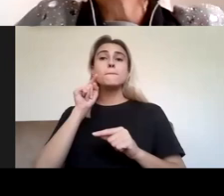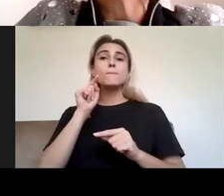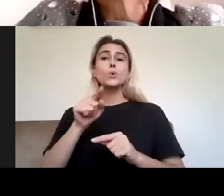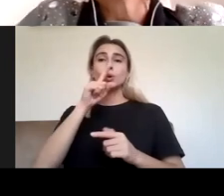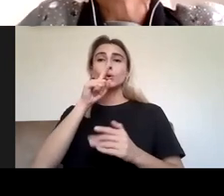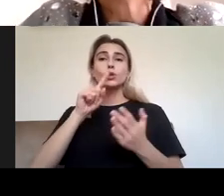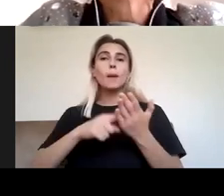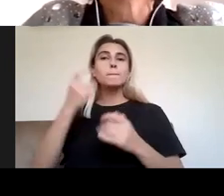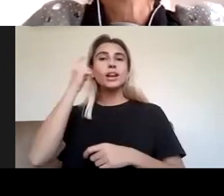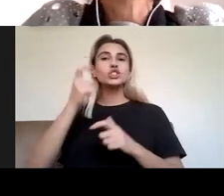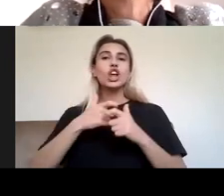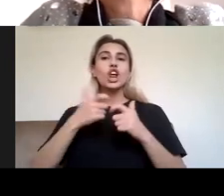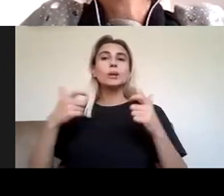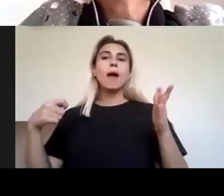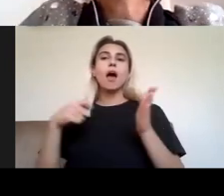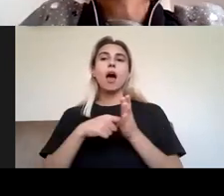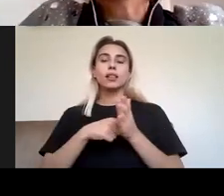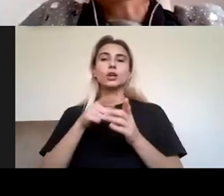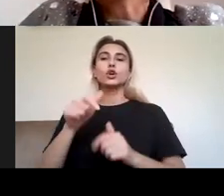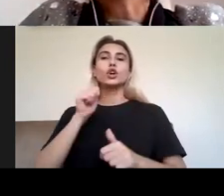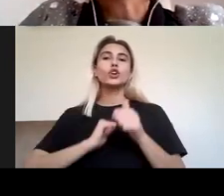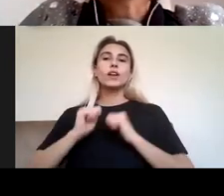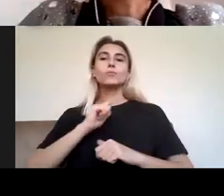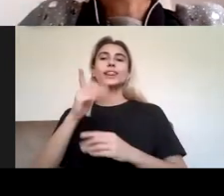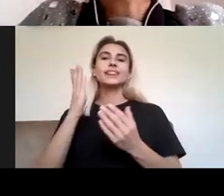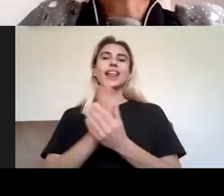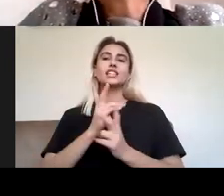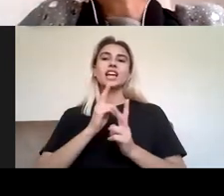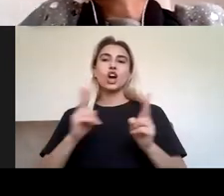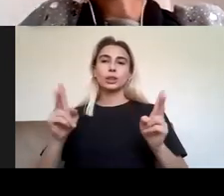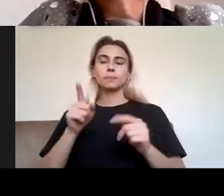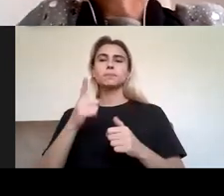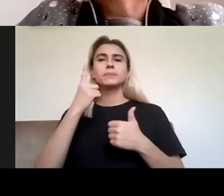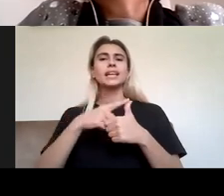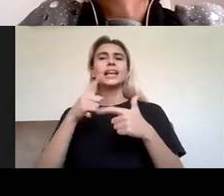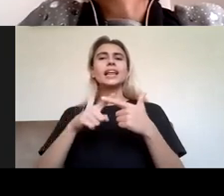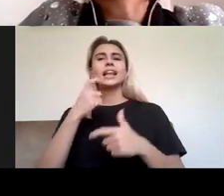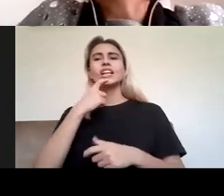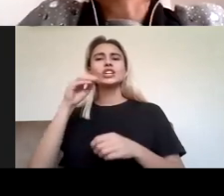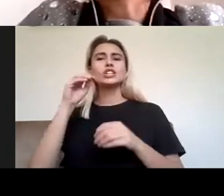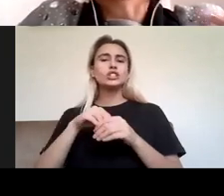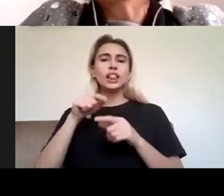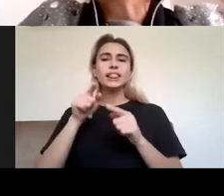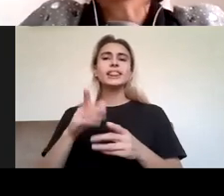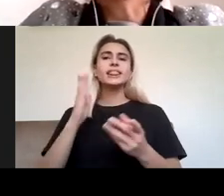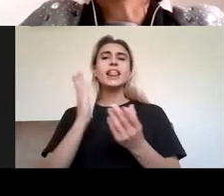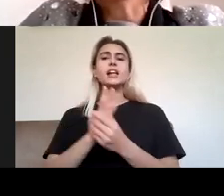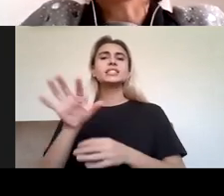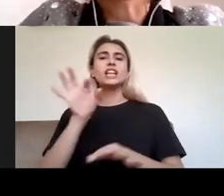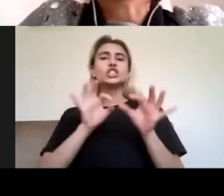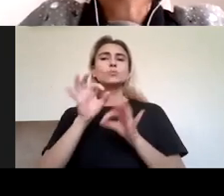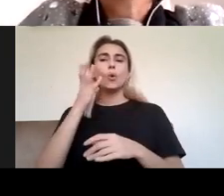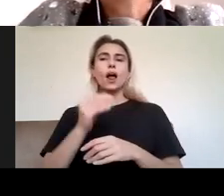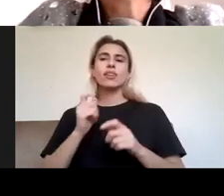bir bilinç geliştirebilmek adına üniversitede böyle bir ders açtım. 1-2 yıldır dersim seçimlik ders olarak